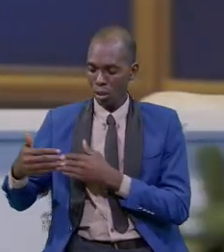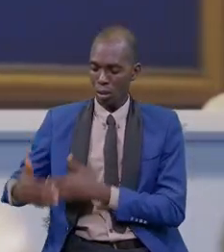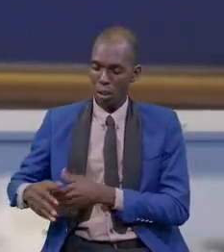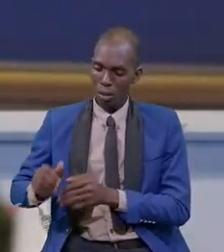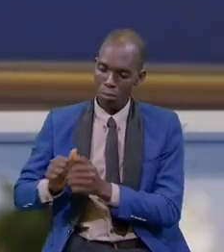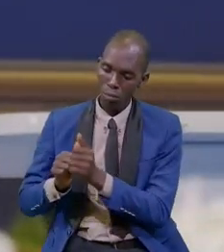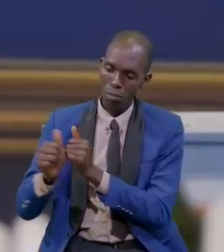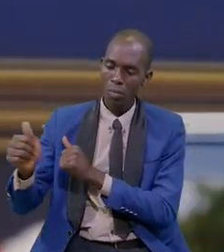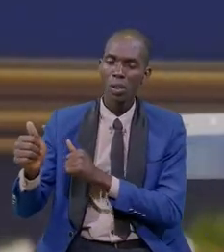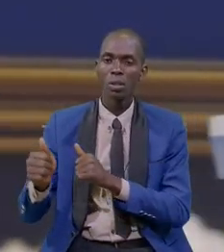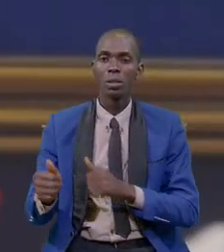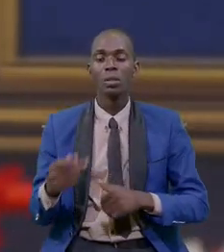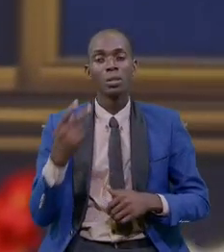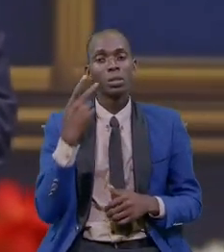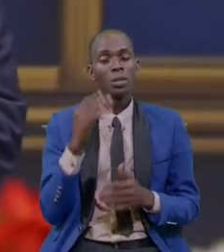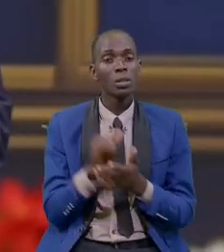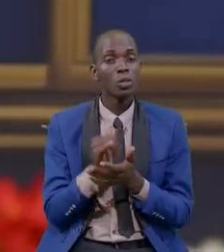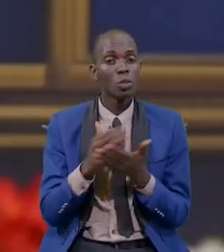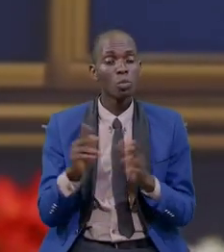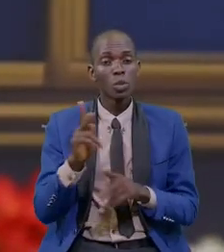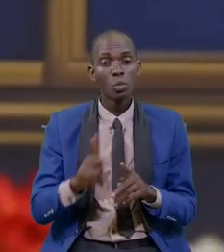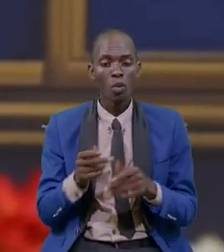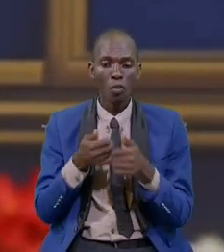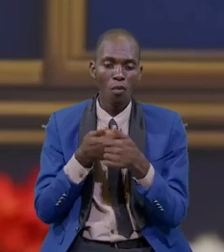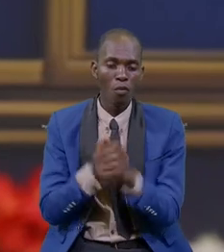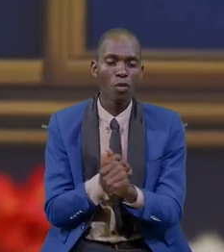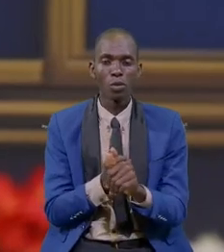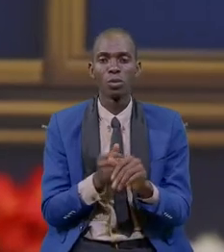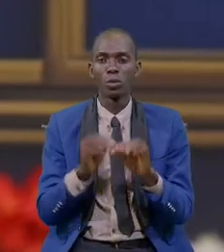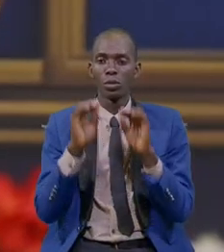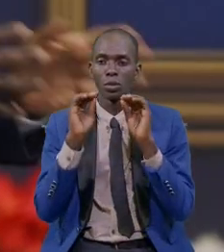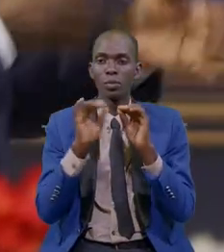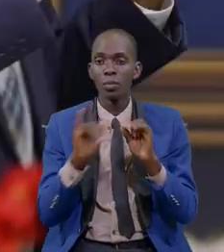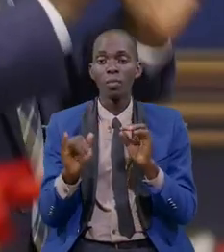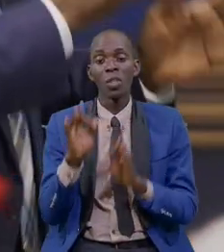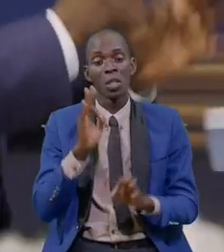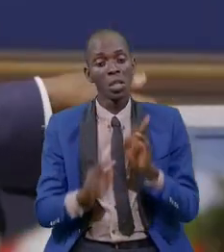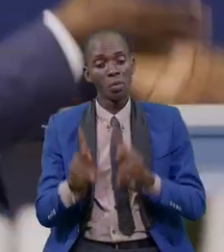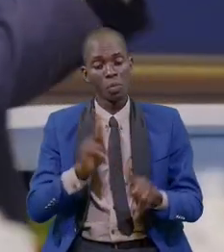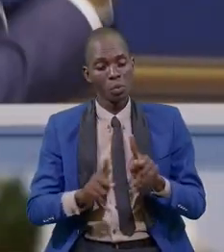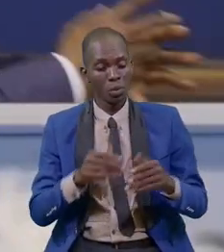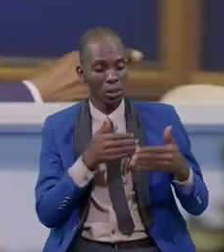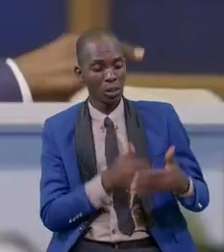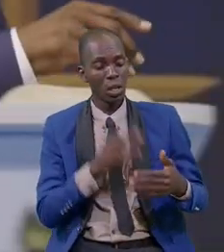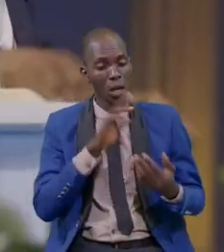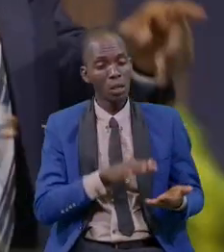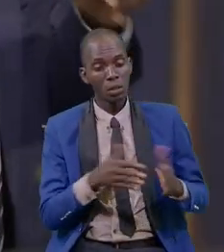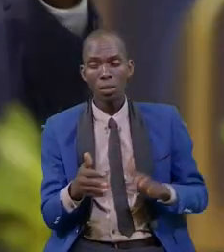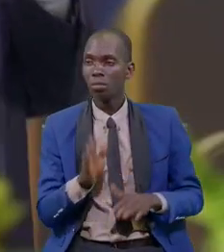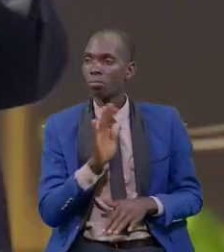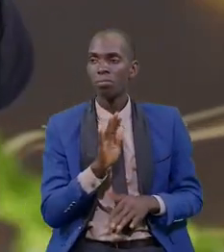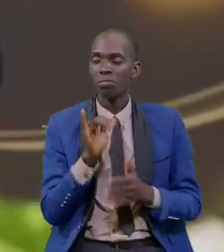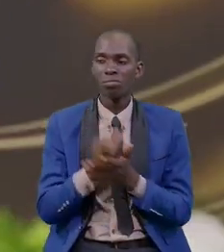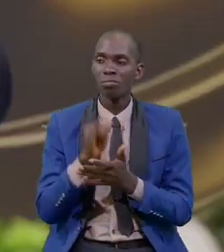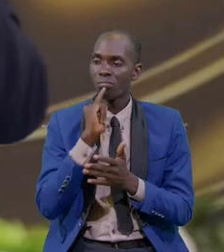gens. Ils mettent la main sur la doctrine. Et même si les gens autour de sont en train de mourir. Doctrine, doctrine,